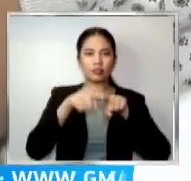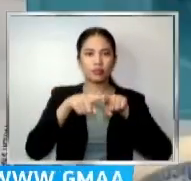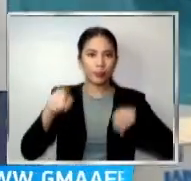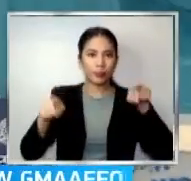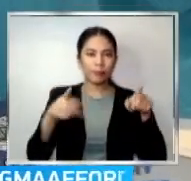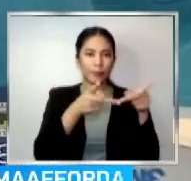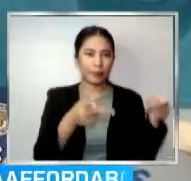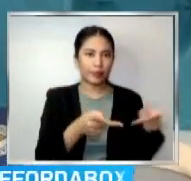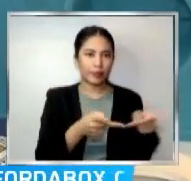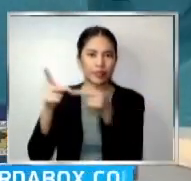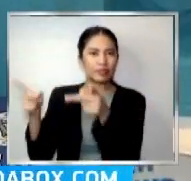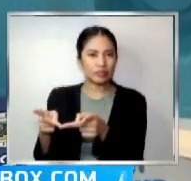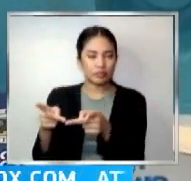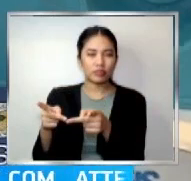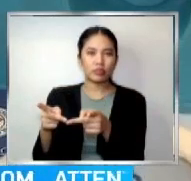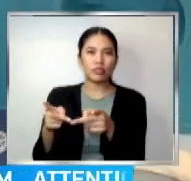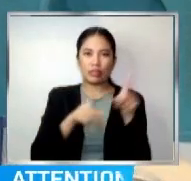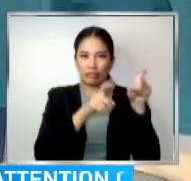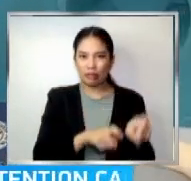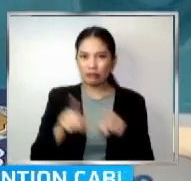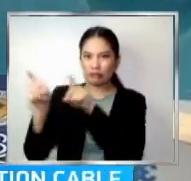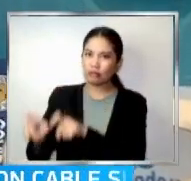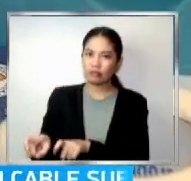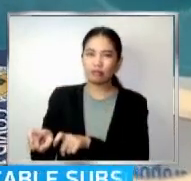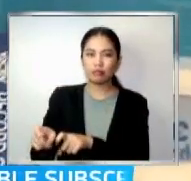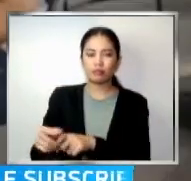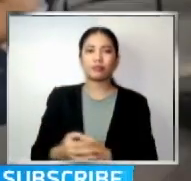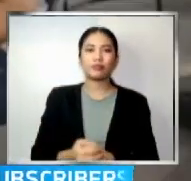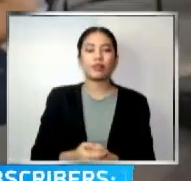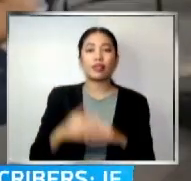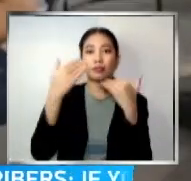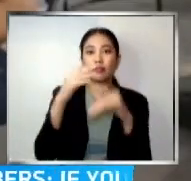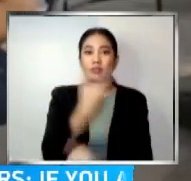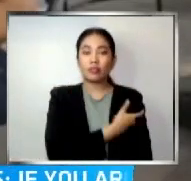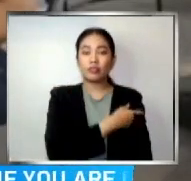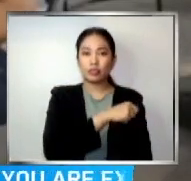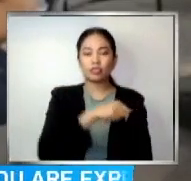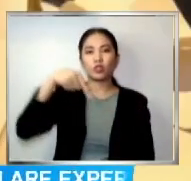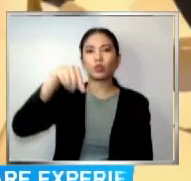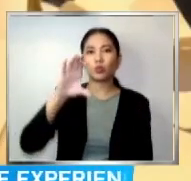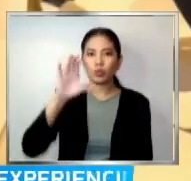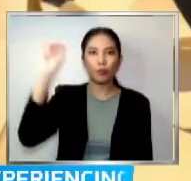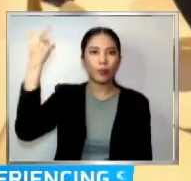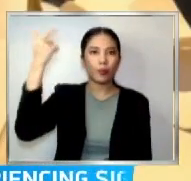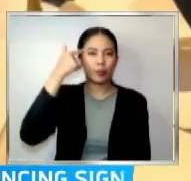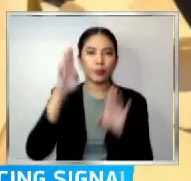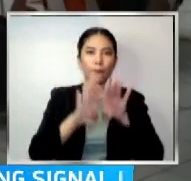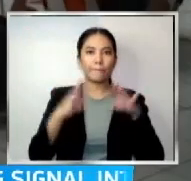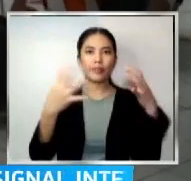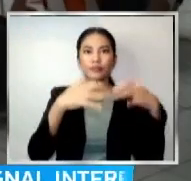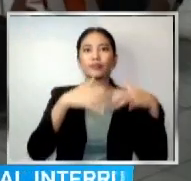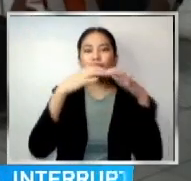sites. Habang limitado ang bakuna, nagbubukas daw ang Quezon City LGU ng iba pang vaccination sites gaya ng dalawang mall